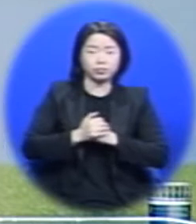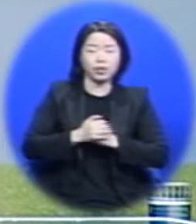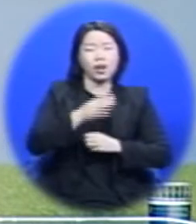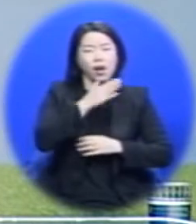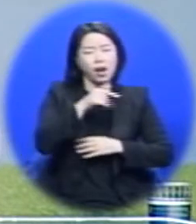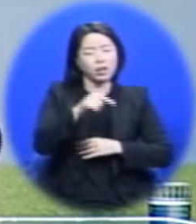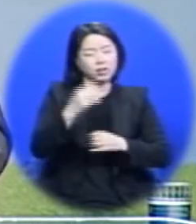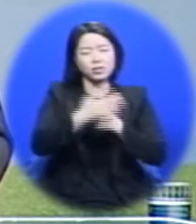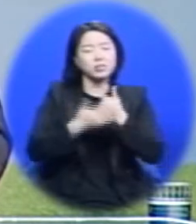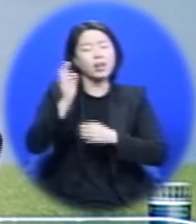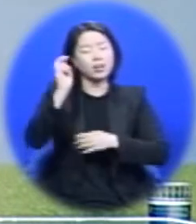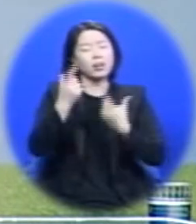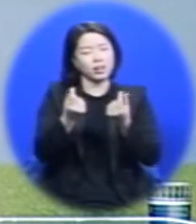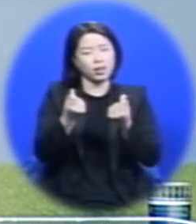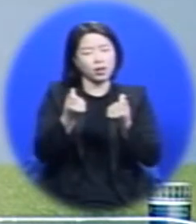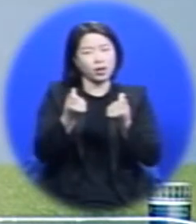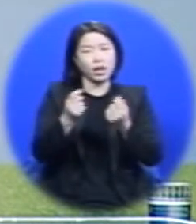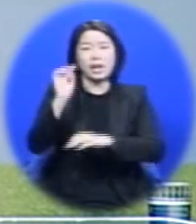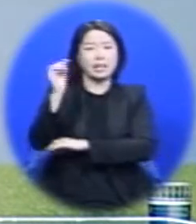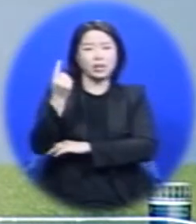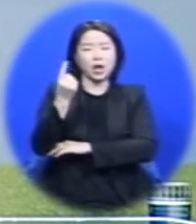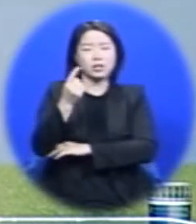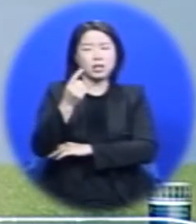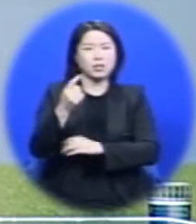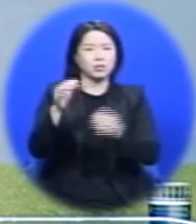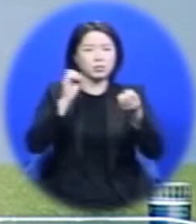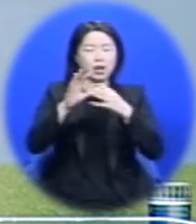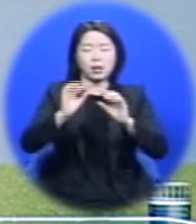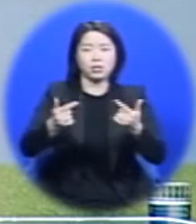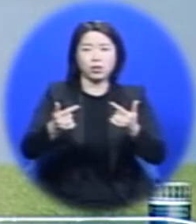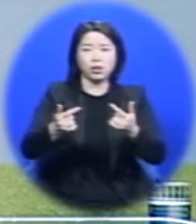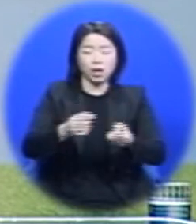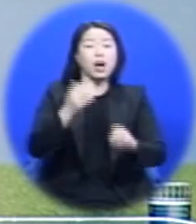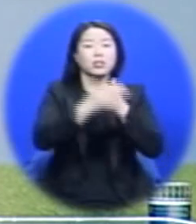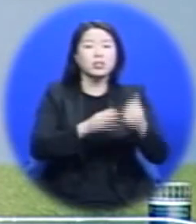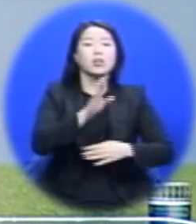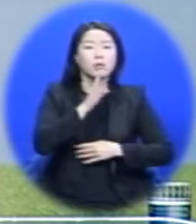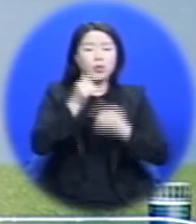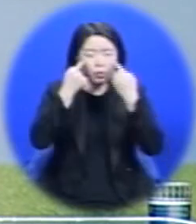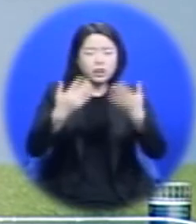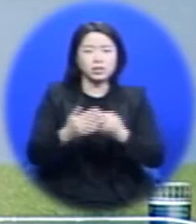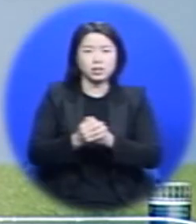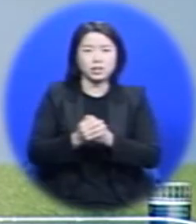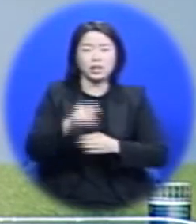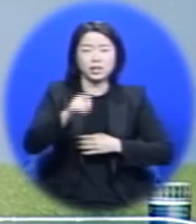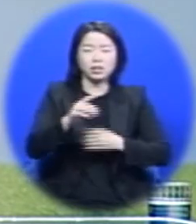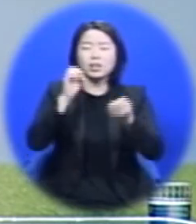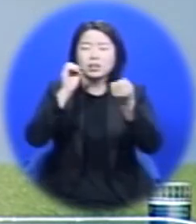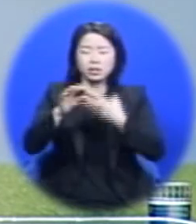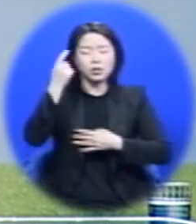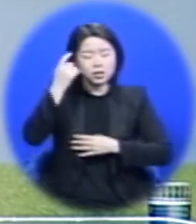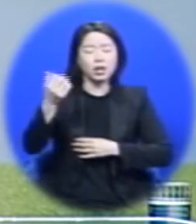아, 이건 은혜인가 봐요. 다윗에겐 그런 말이 안 통합니다. 은혜면 은혜고 아니면 아니지 뭘 은혜인가 봐요. 저는 이것을